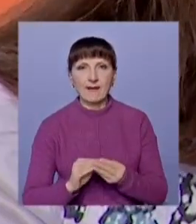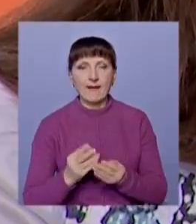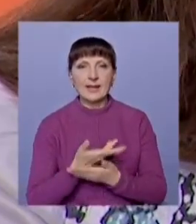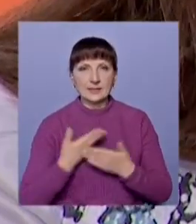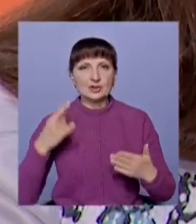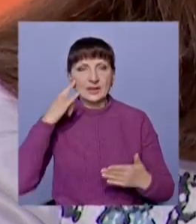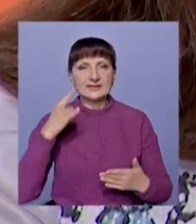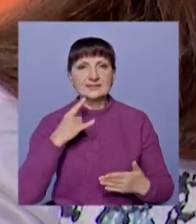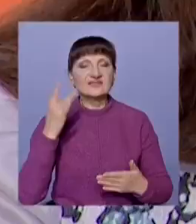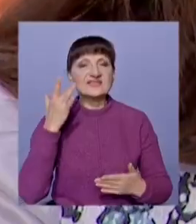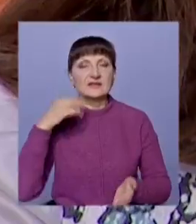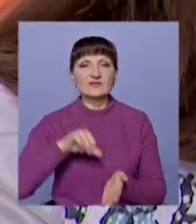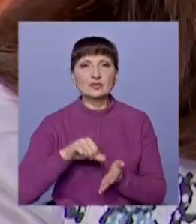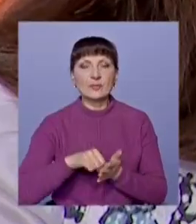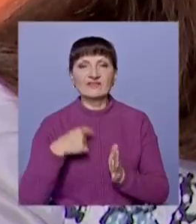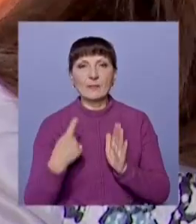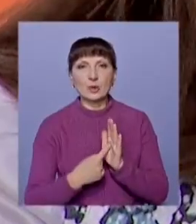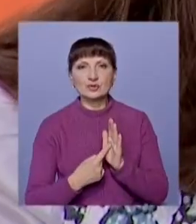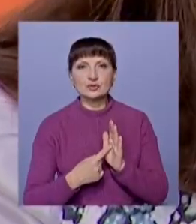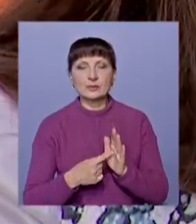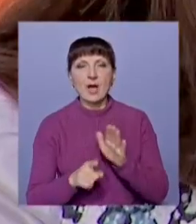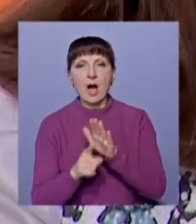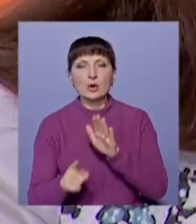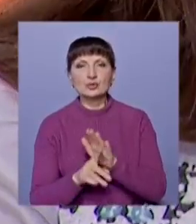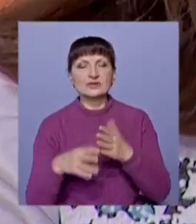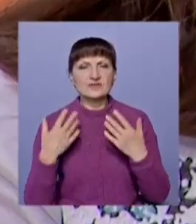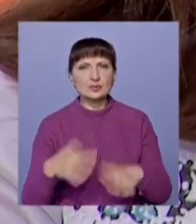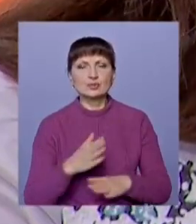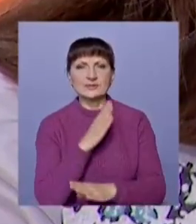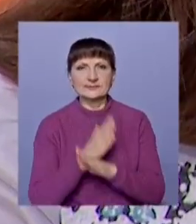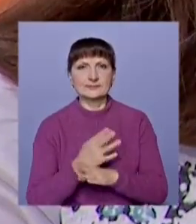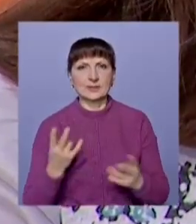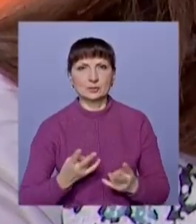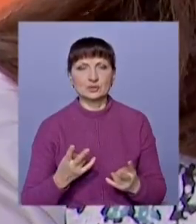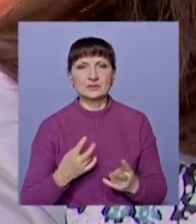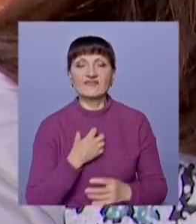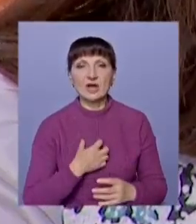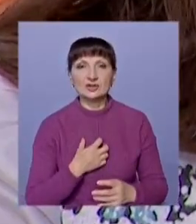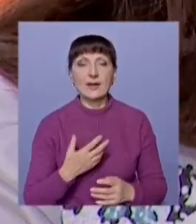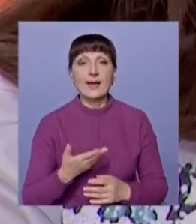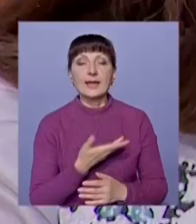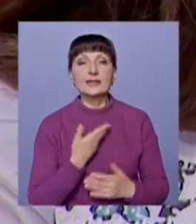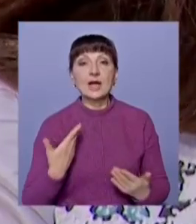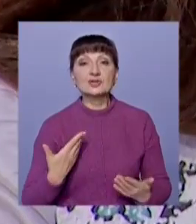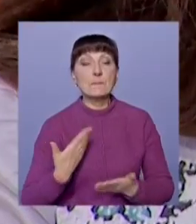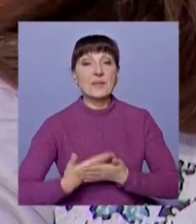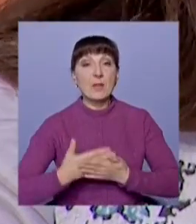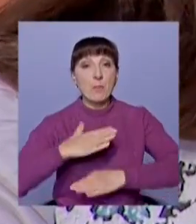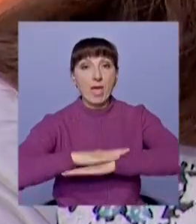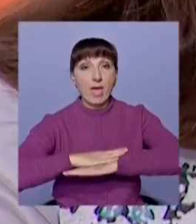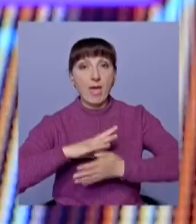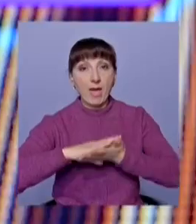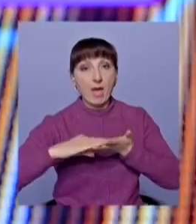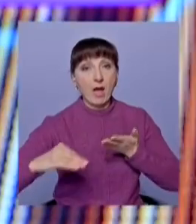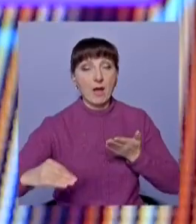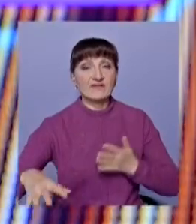нашей стороны планомерно, как я уже говорила, что немаловажно. Да? Вот, и наш пример действительно вдохновляет. Вот, да, с